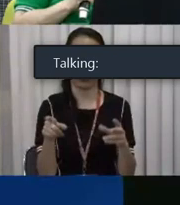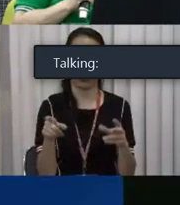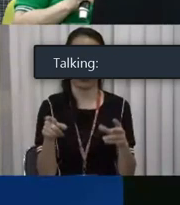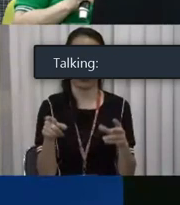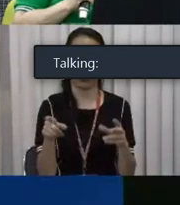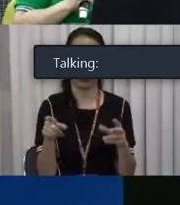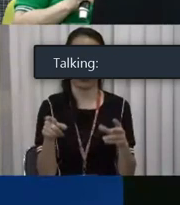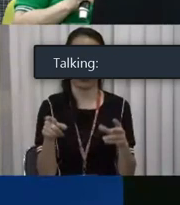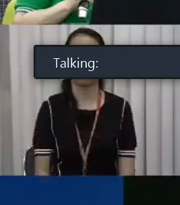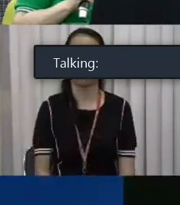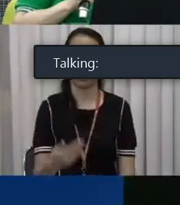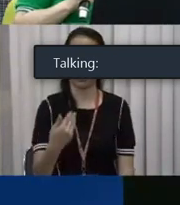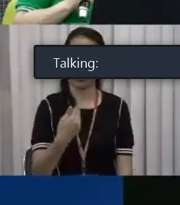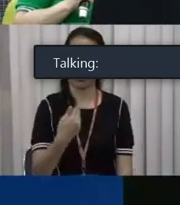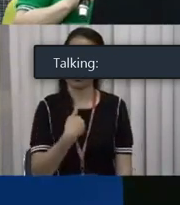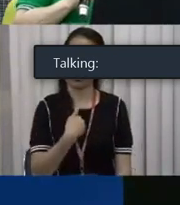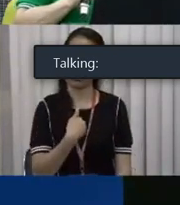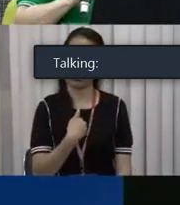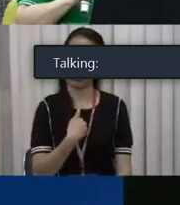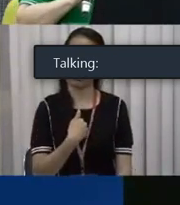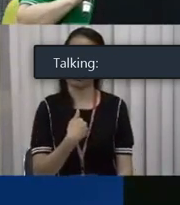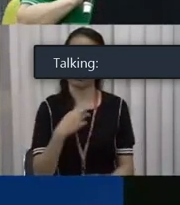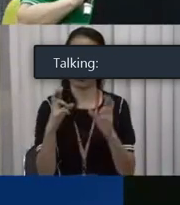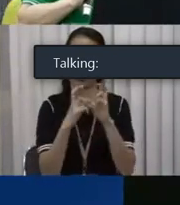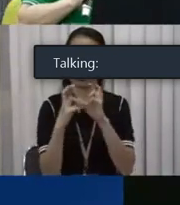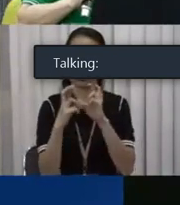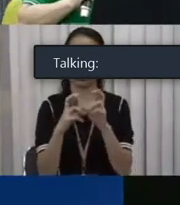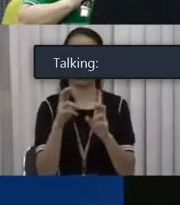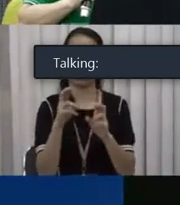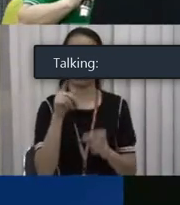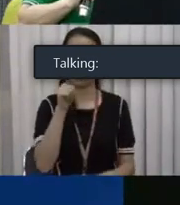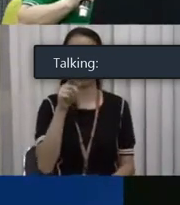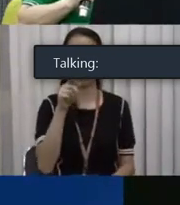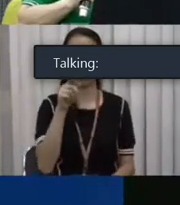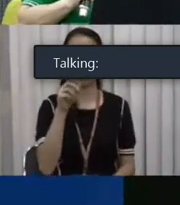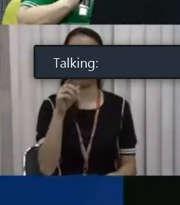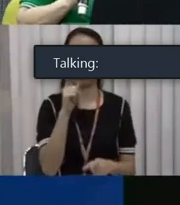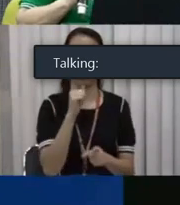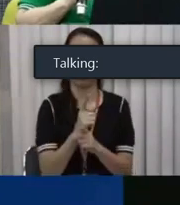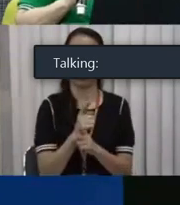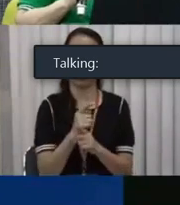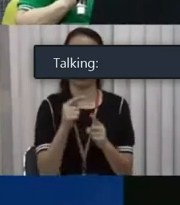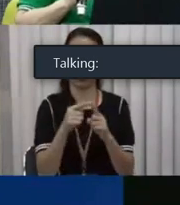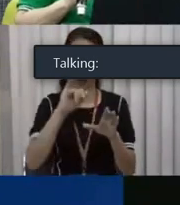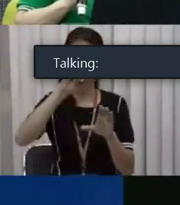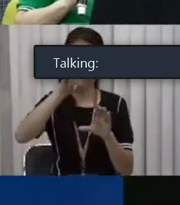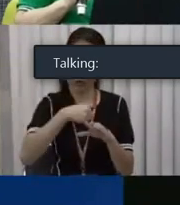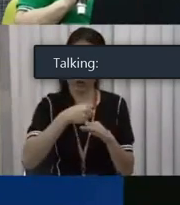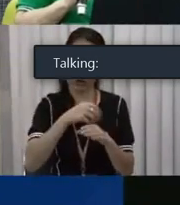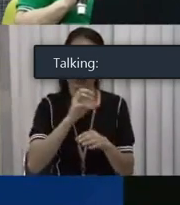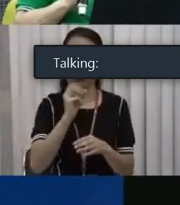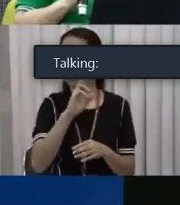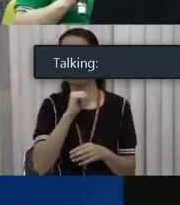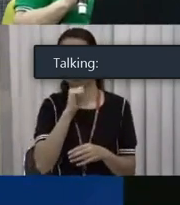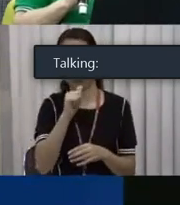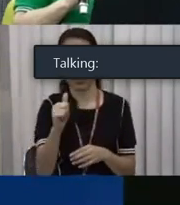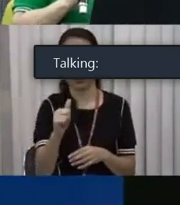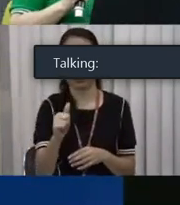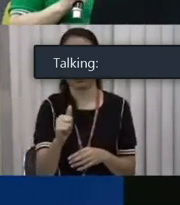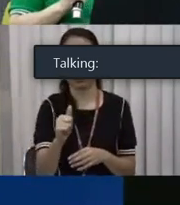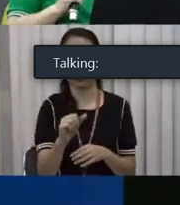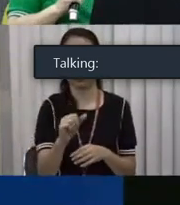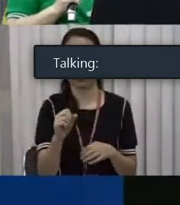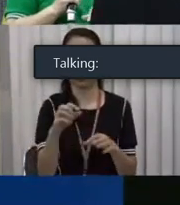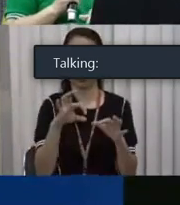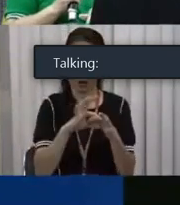trabahante. Then, self-organization, which is the right to join or not a certain union or organization